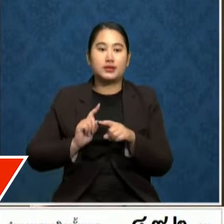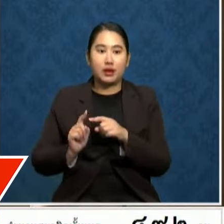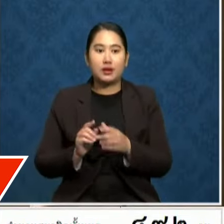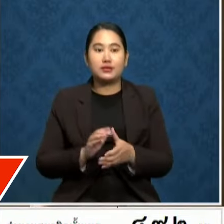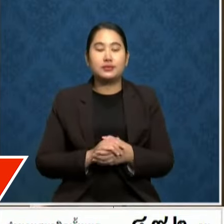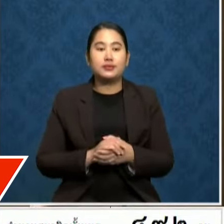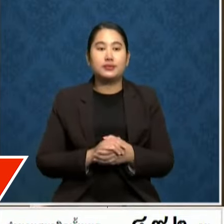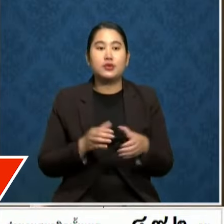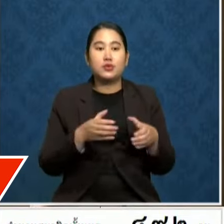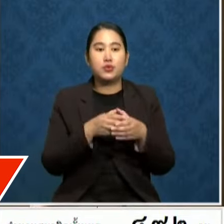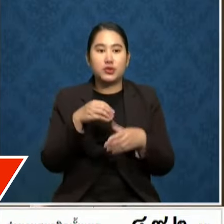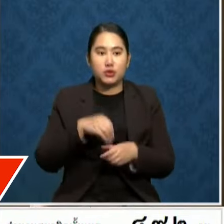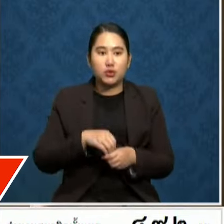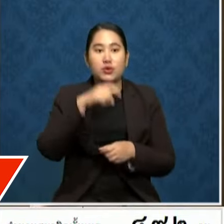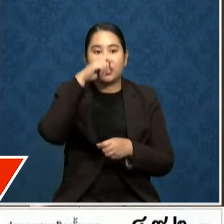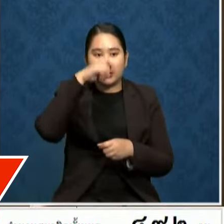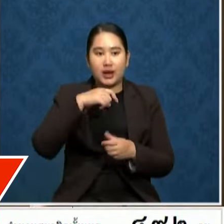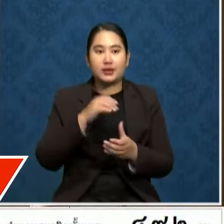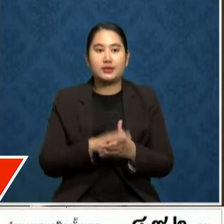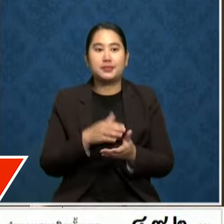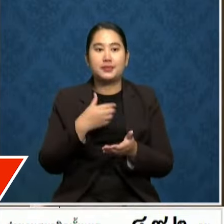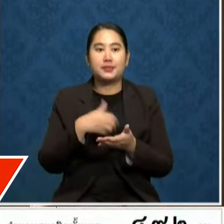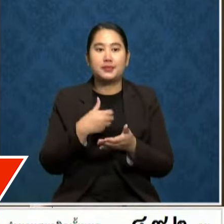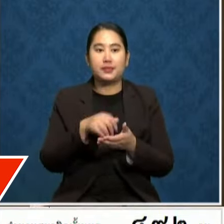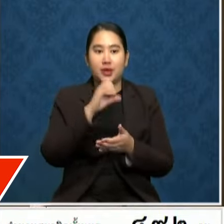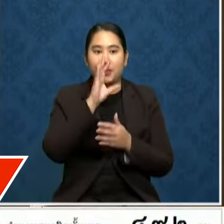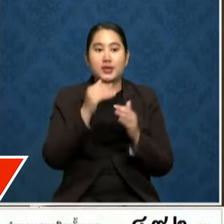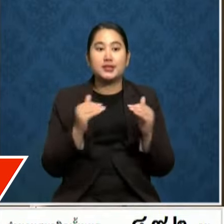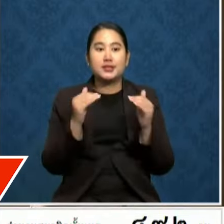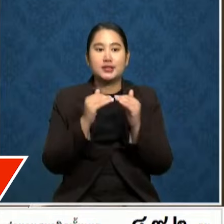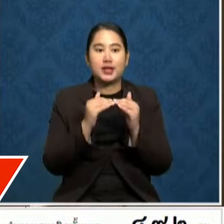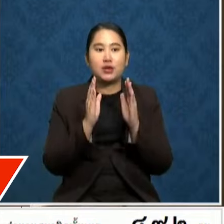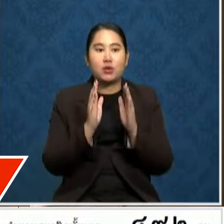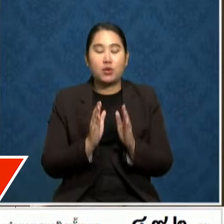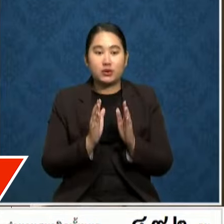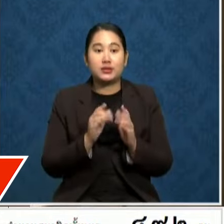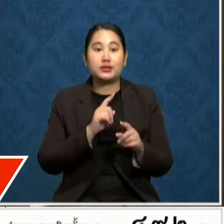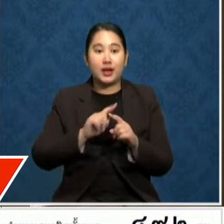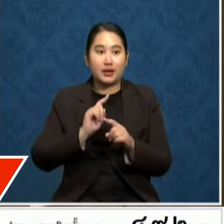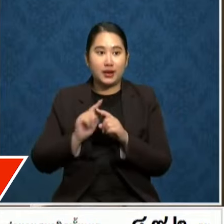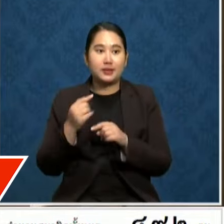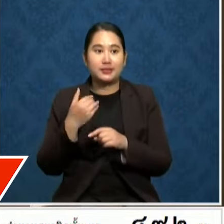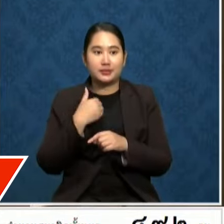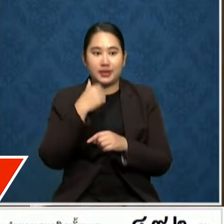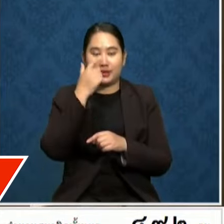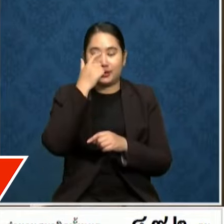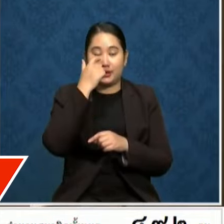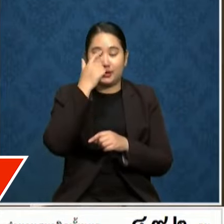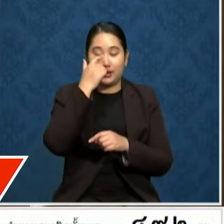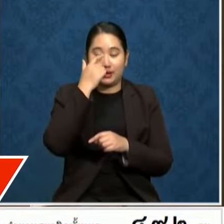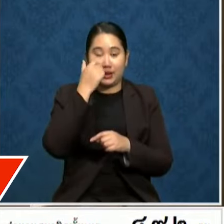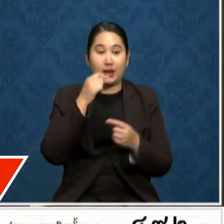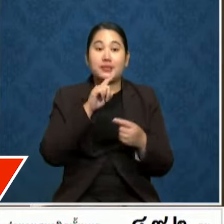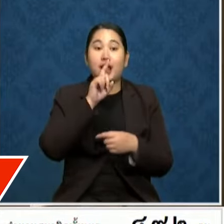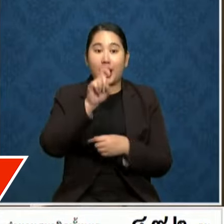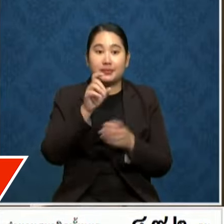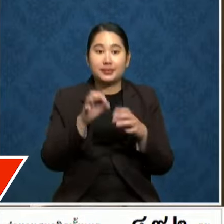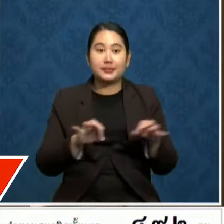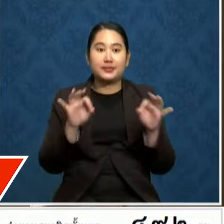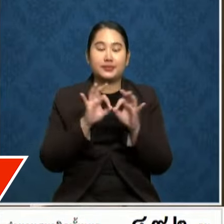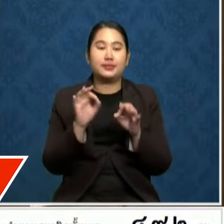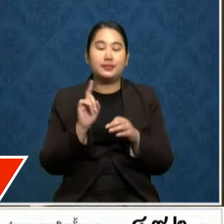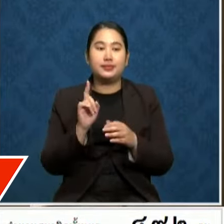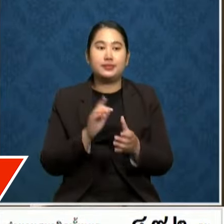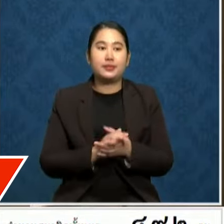ชนเผ่าพื้นเมืองที่อยู่ในประเทศไทยค่ะเมื่อพูดถึงสิทธิที่คนส่วนใหญ่มีค่ะท่านคำถามนึงที่สำคัญและหลีกเลี่ยงไม่ได้นั้นก็